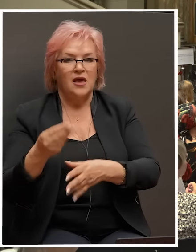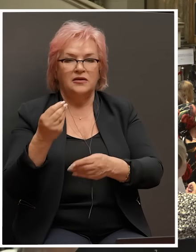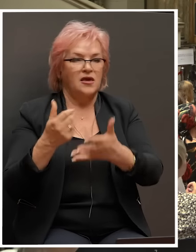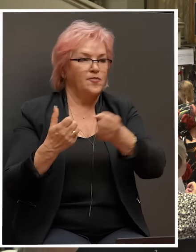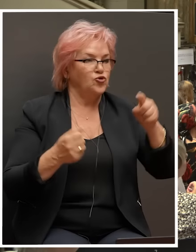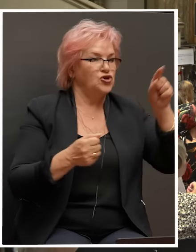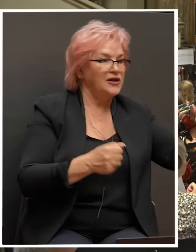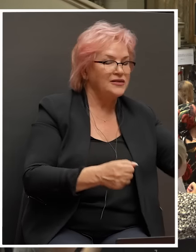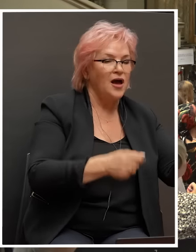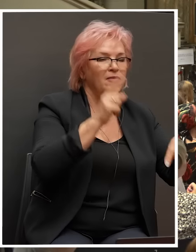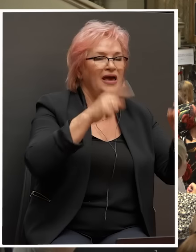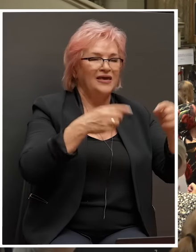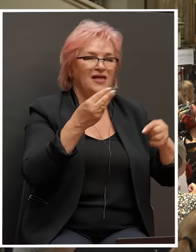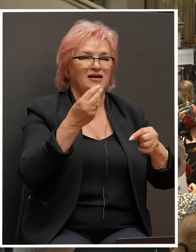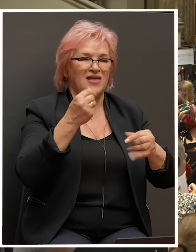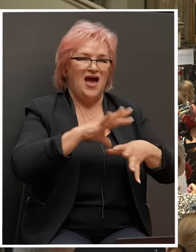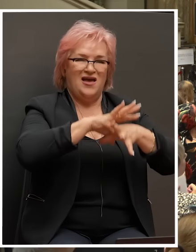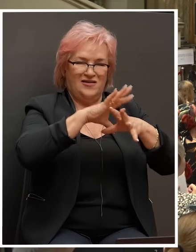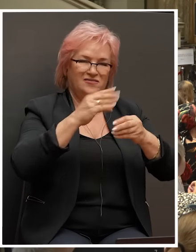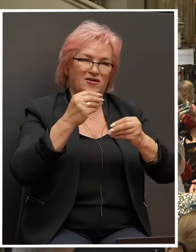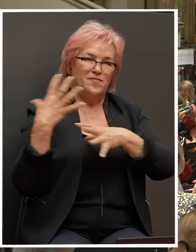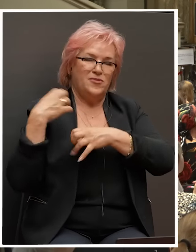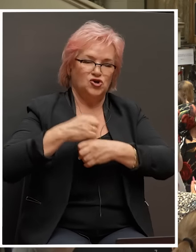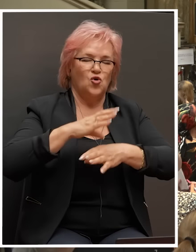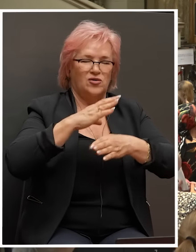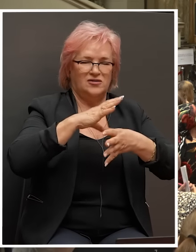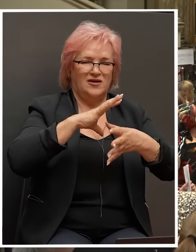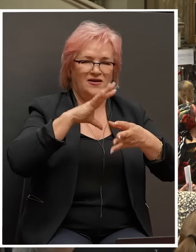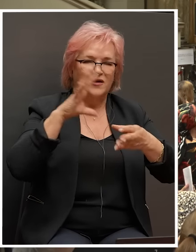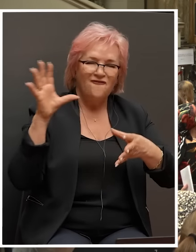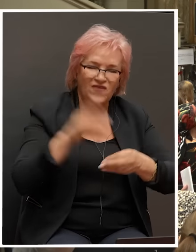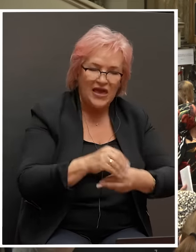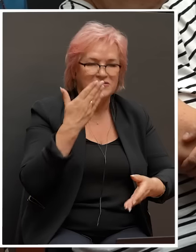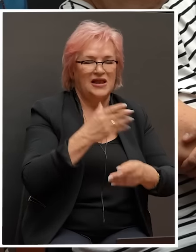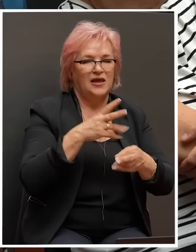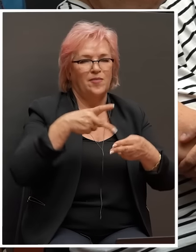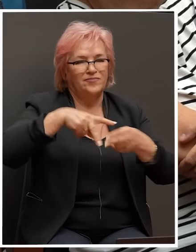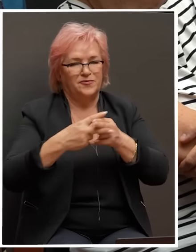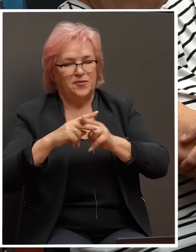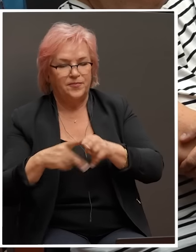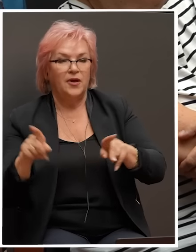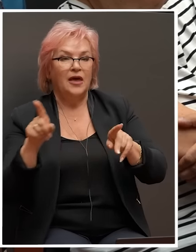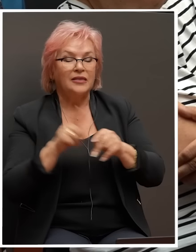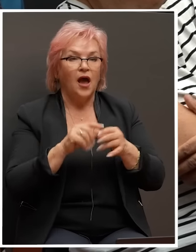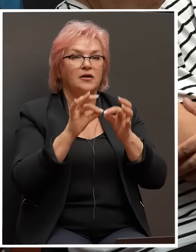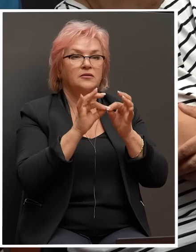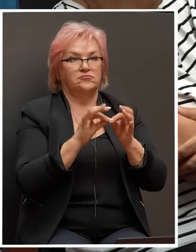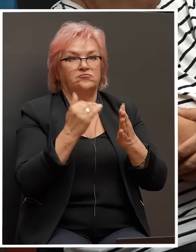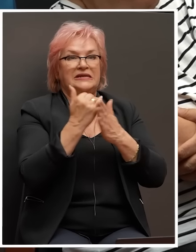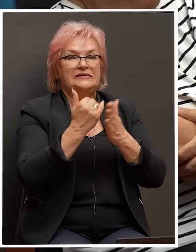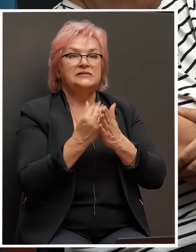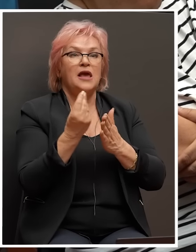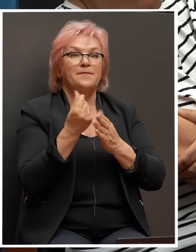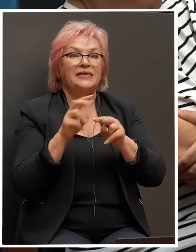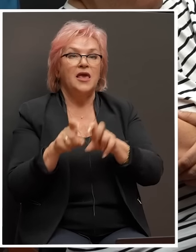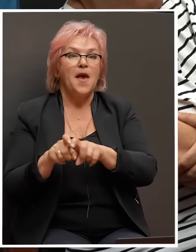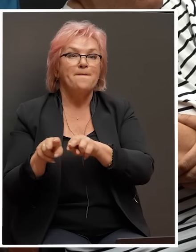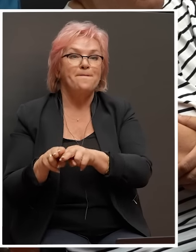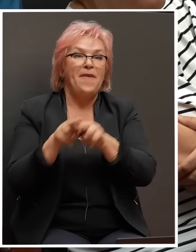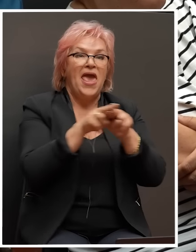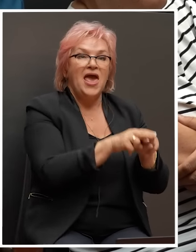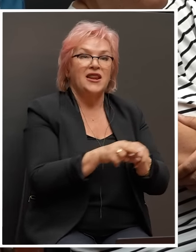иногда кусочками, иногда всю сумму сразу. Но так родилась система денежных переводов. Соответственно, это второе